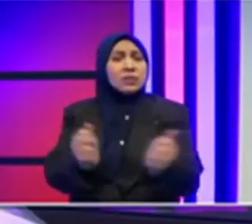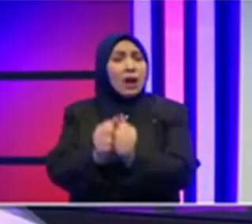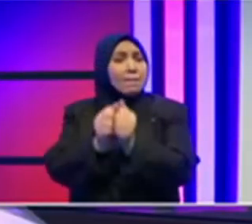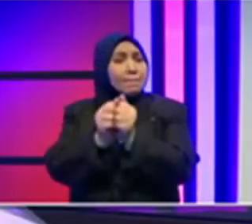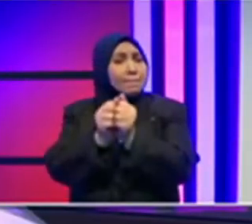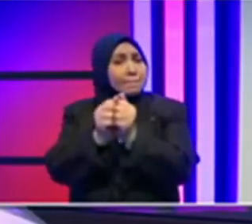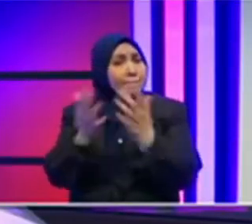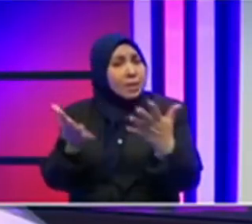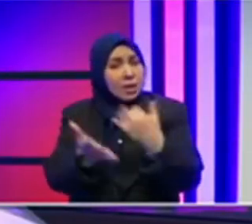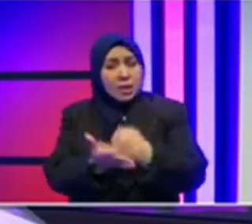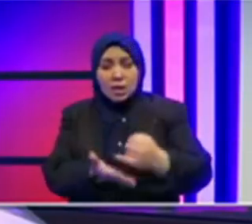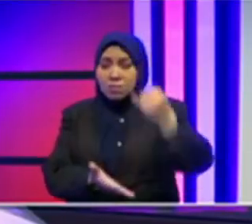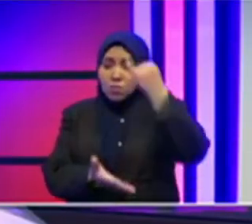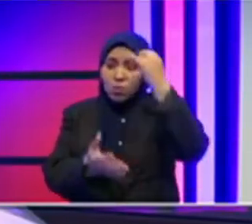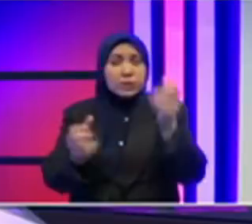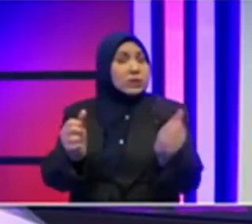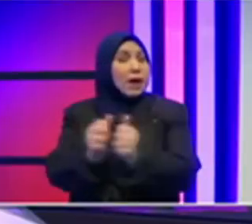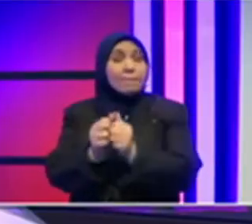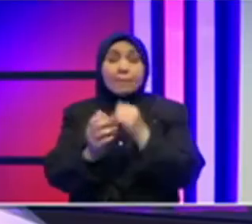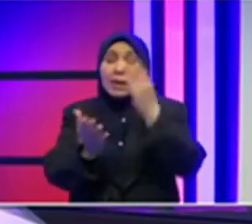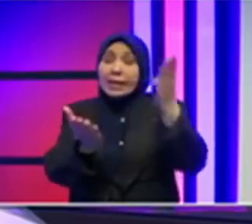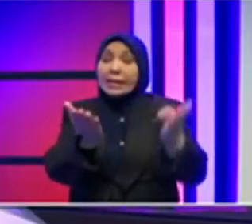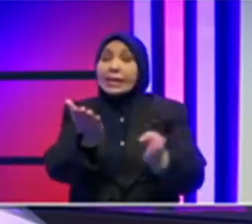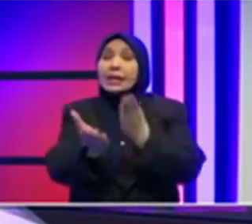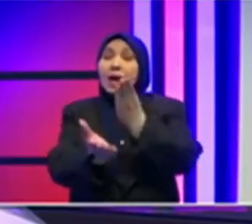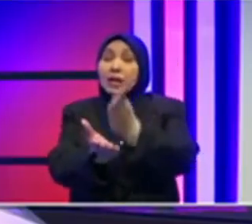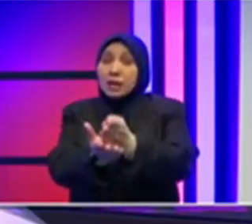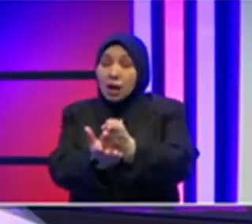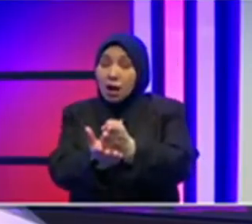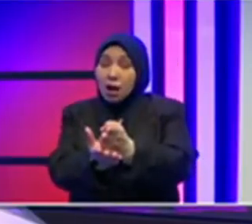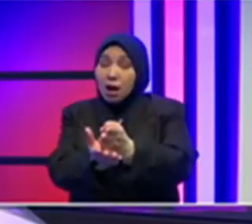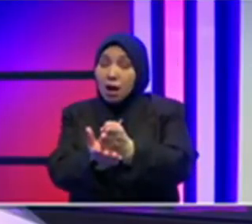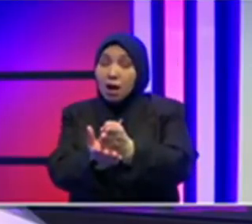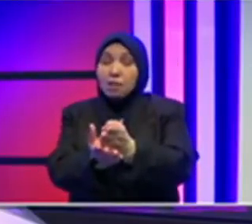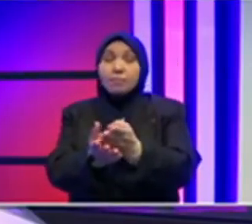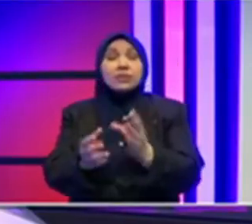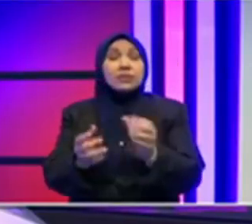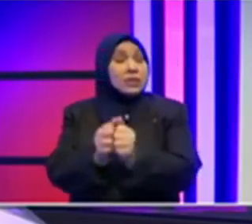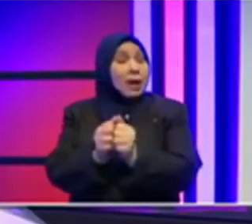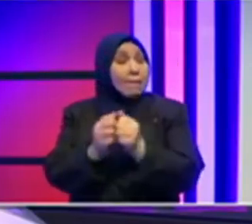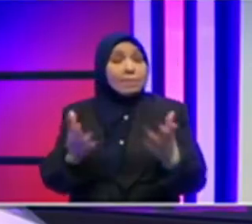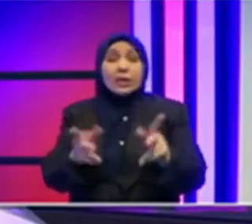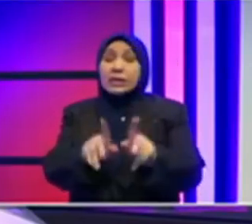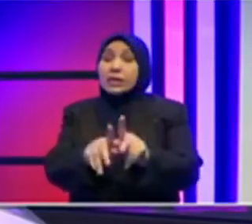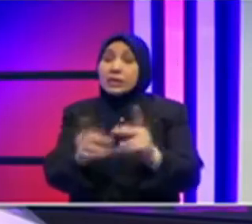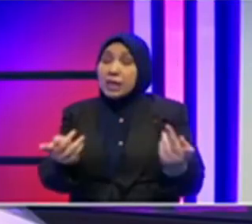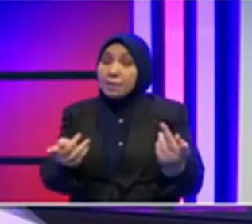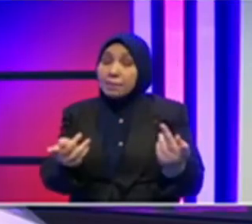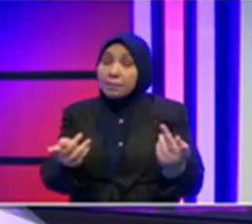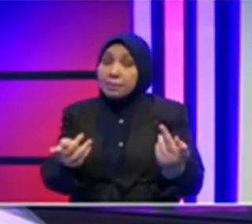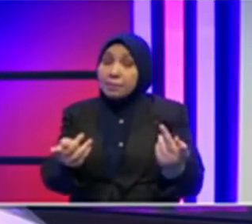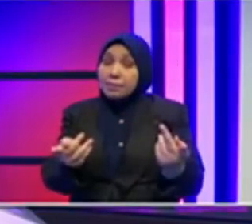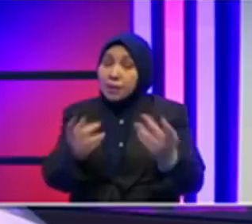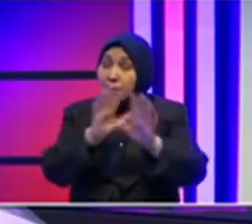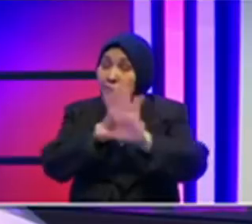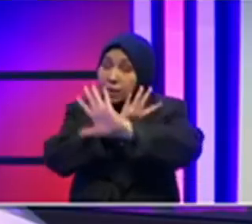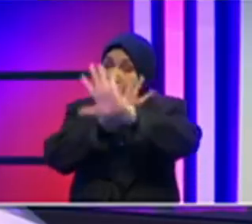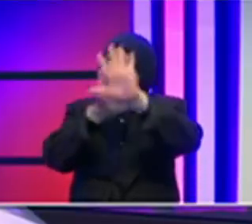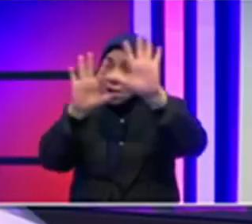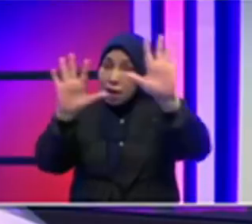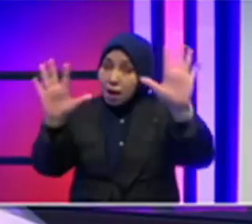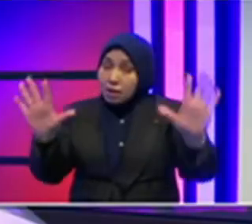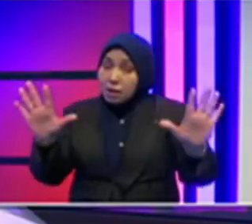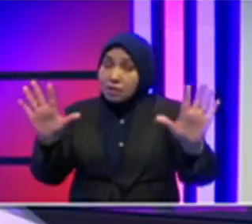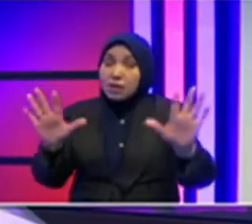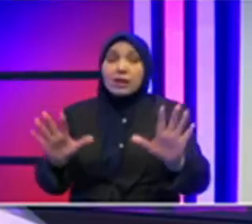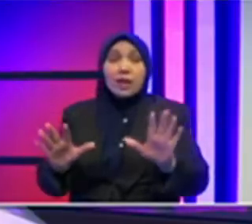ilmu, tanpa hidayah, wala kitabim munir, tanpa kitab yang bersifat menerangi.